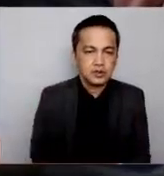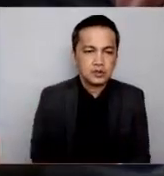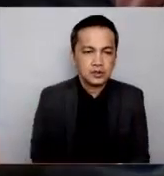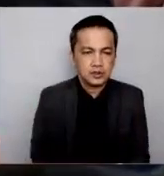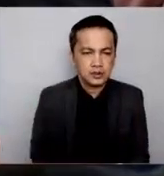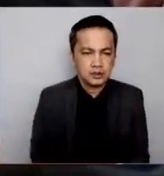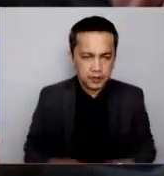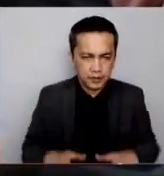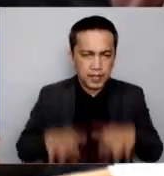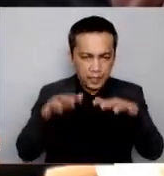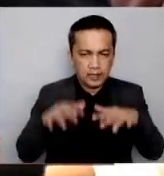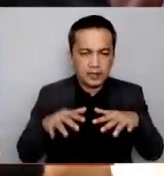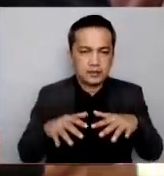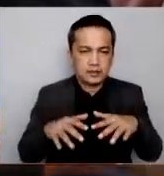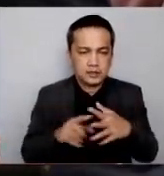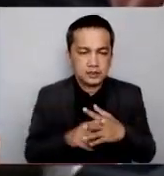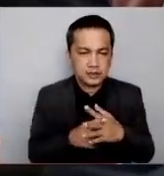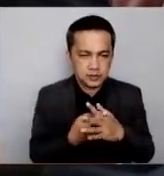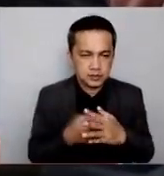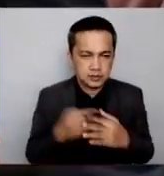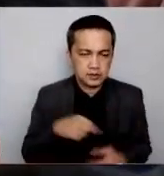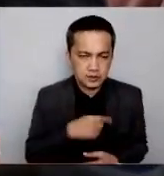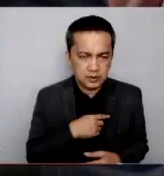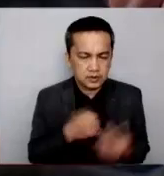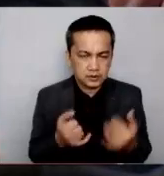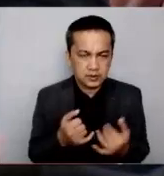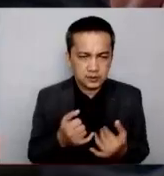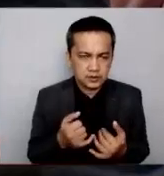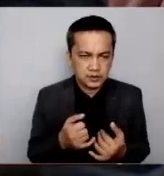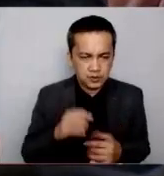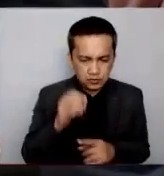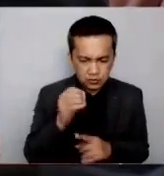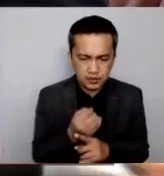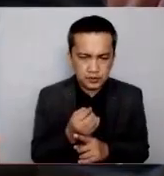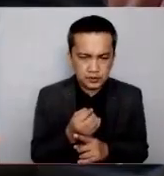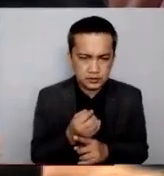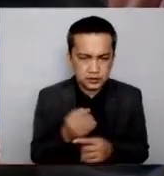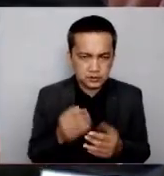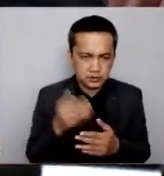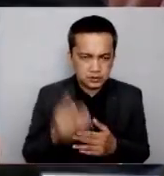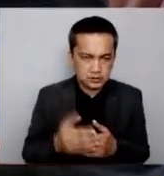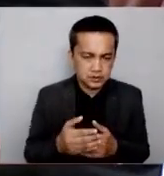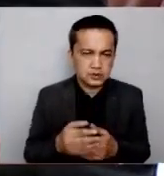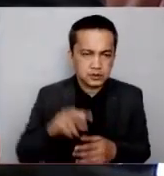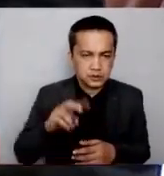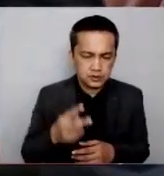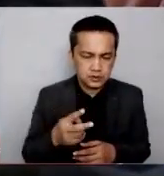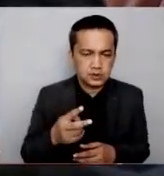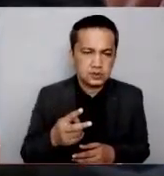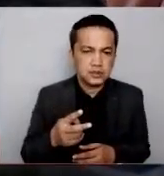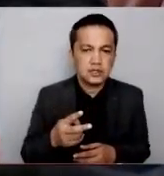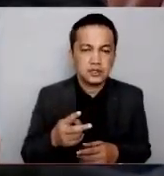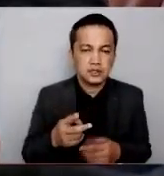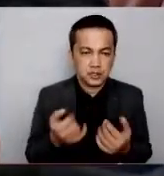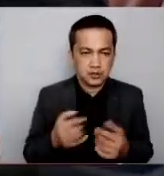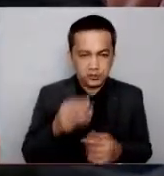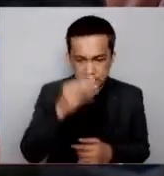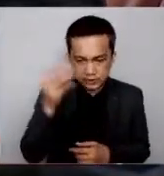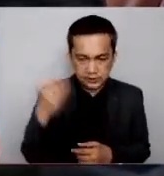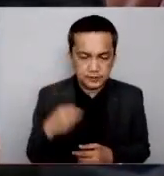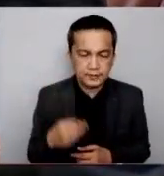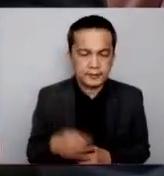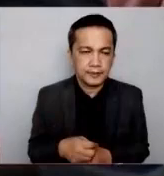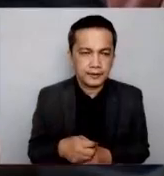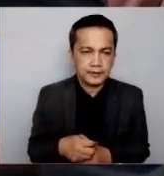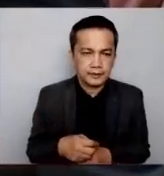pagbaha. Nag-umpisa pa lang ho kami ngayong Oktubre at nasundan ho ng pangalawang ilog ngayong Marso at itini-step